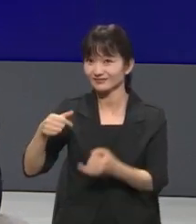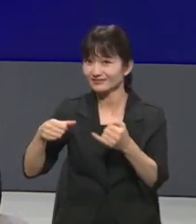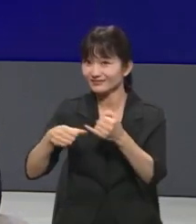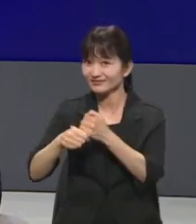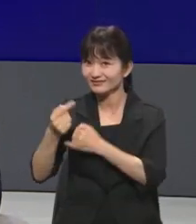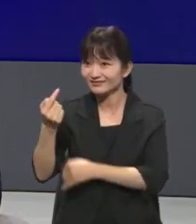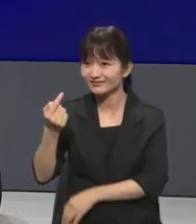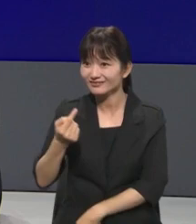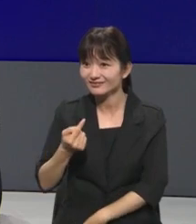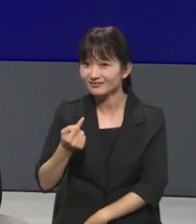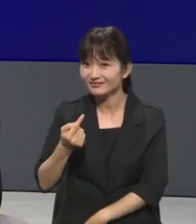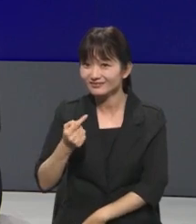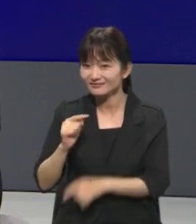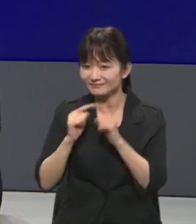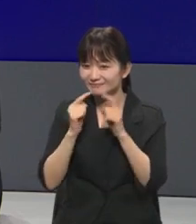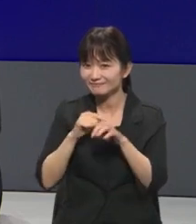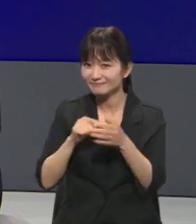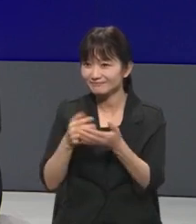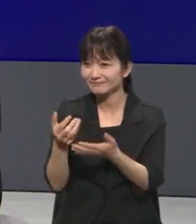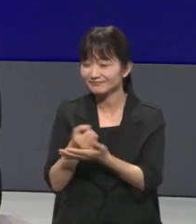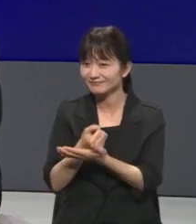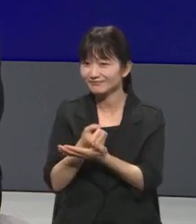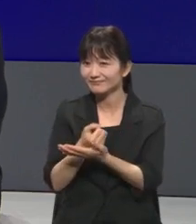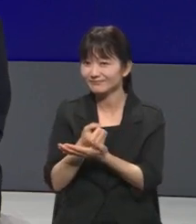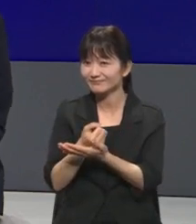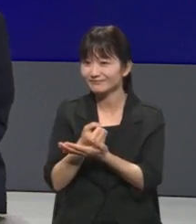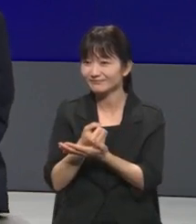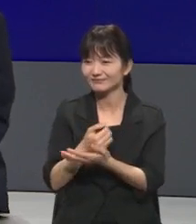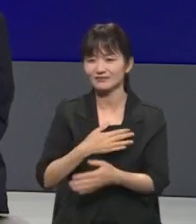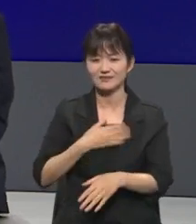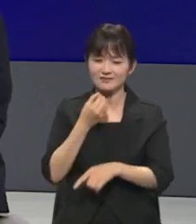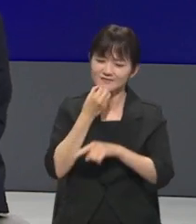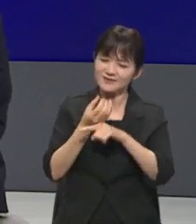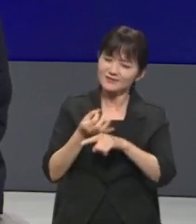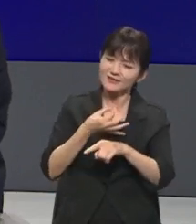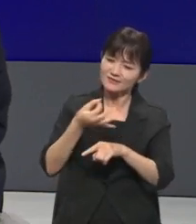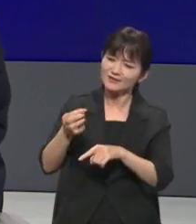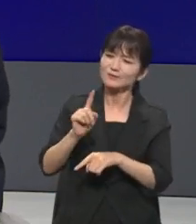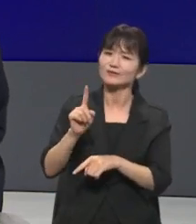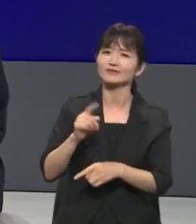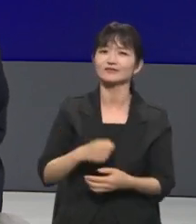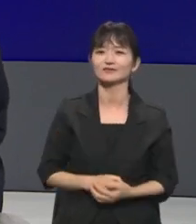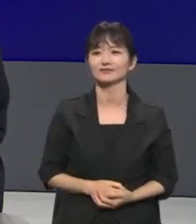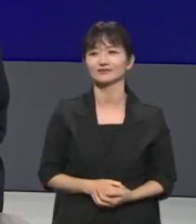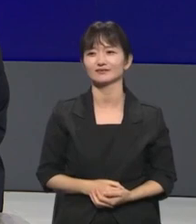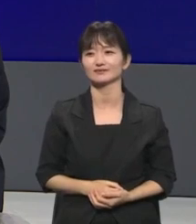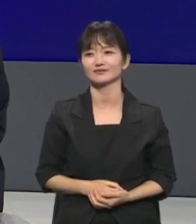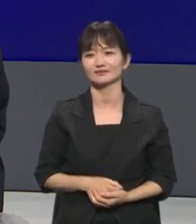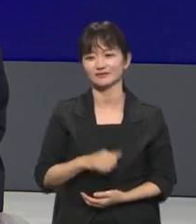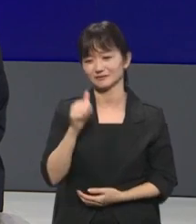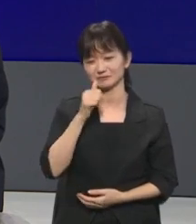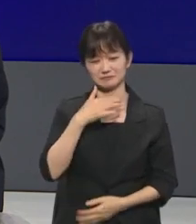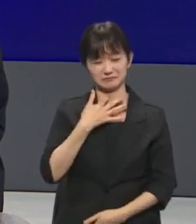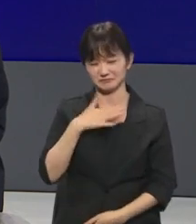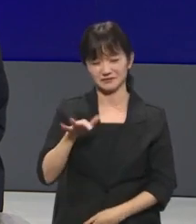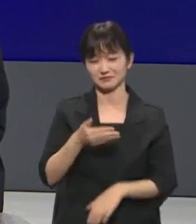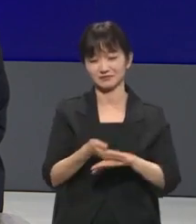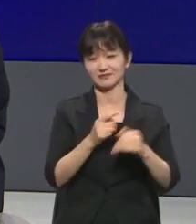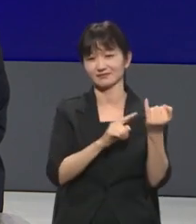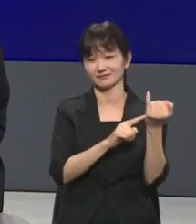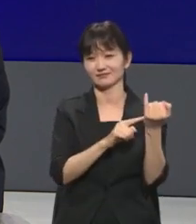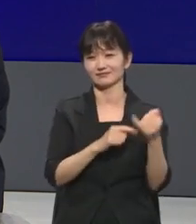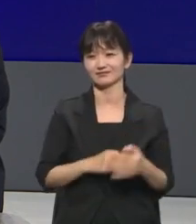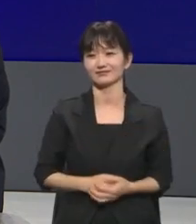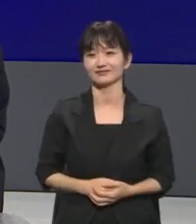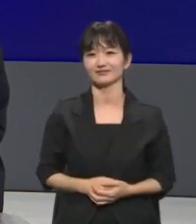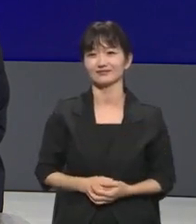온 거예요? 사심을 채우는 건가요? 예. 예. 아 이렇게 보물이라 해놓고 예, 이제 예, 예, 예. 소개를 한 번도 해준 적이 없는 선배인데. 네. 네, 그렇습니다.